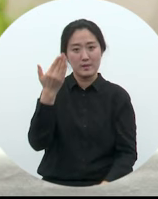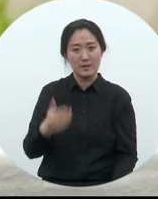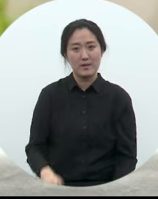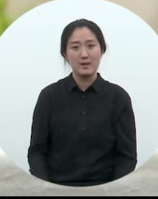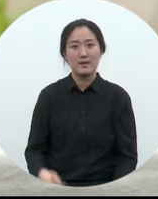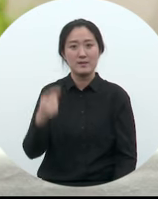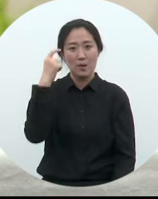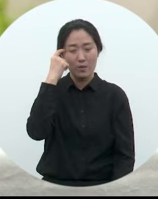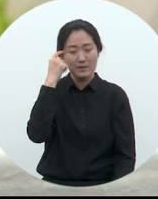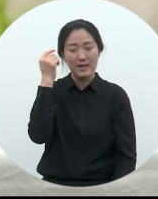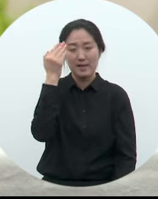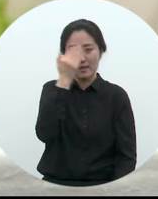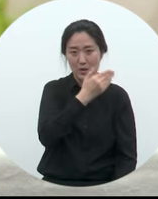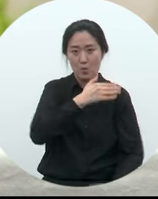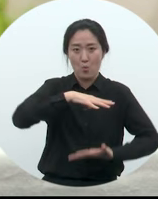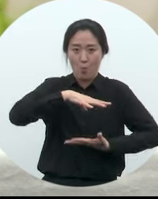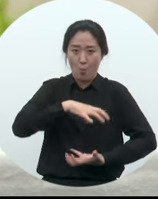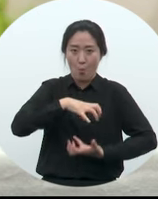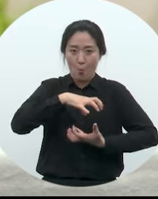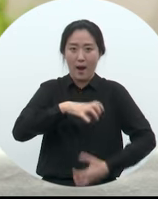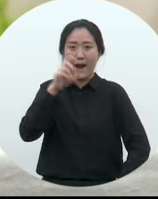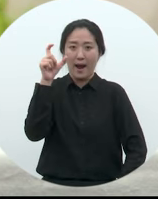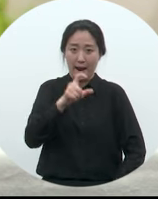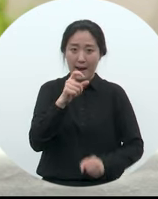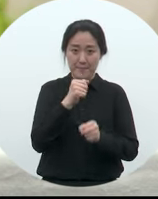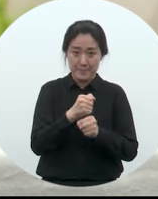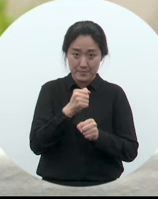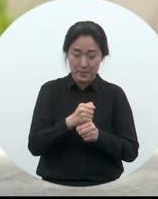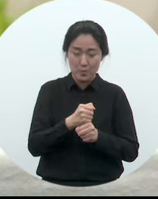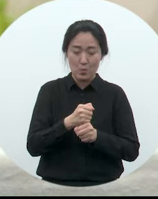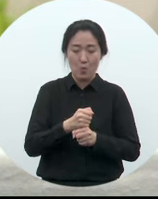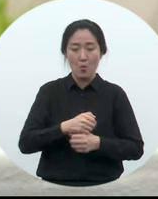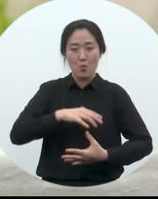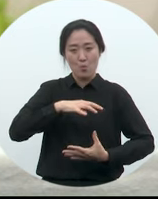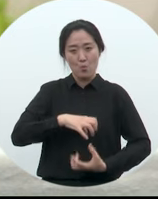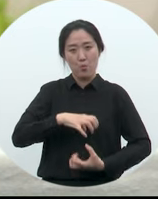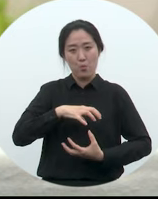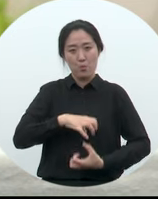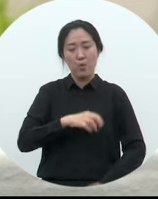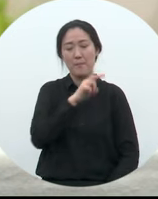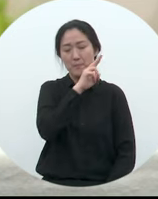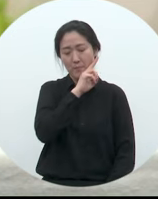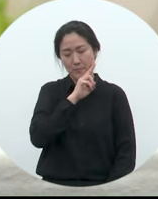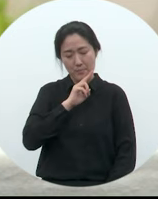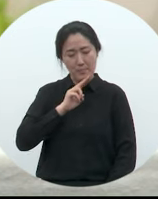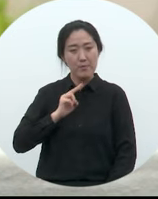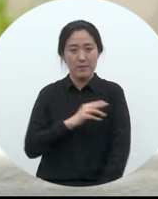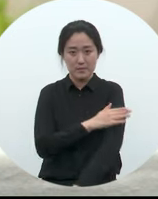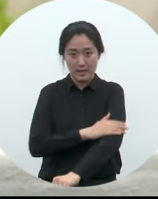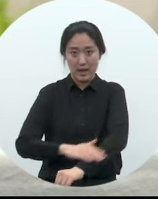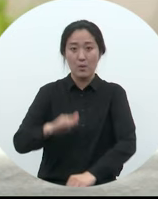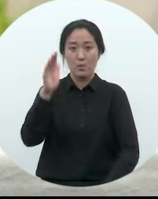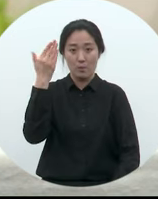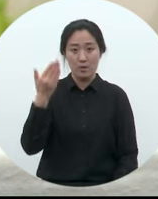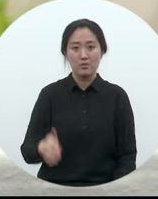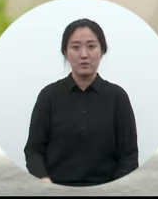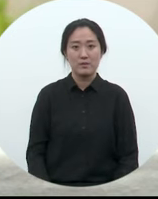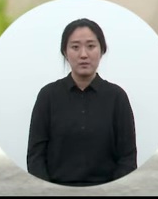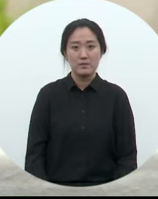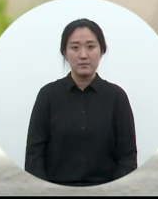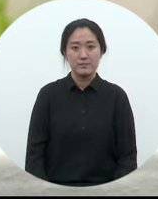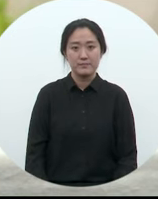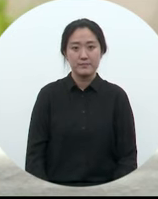됩니다. 그래서 정신을 맑게 하고 소화기를 튼튼하게 해주면서 속을 편안하게 해주는 역할을 가지고